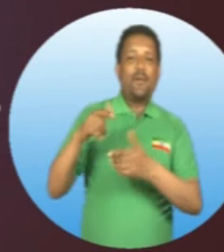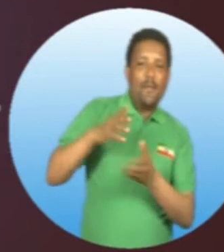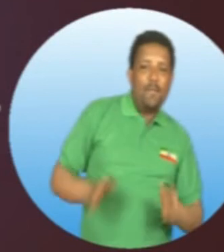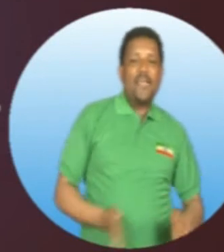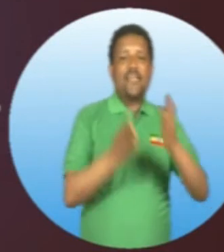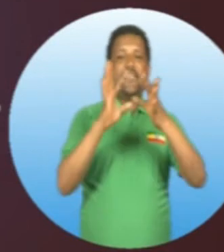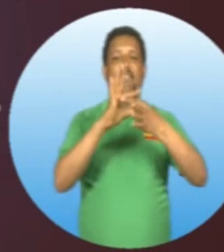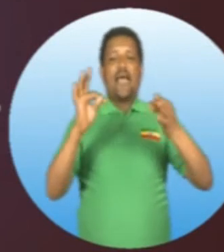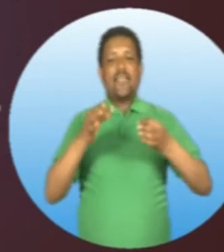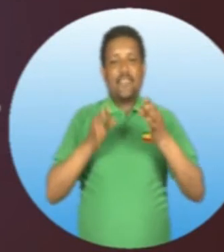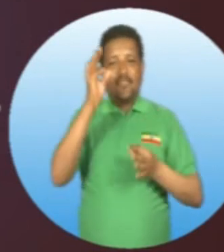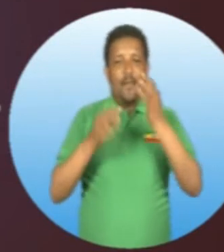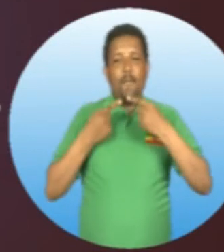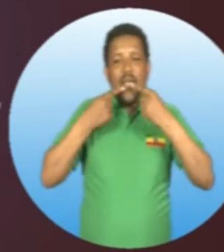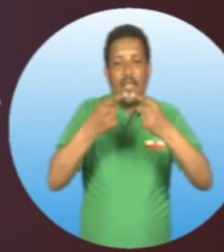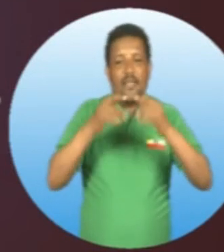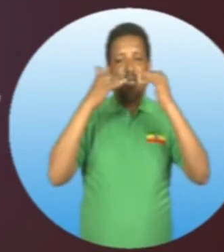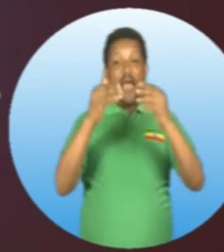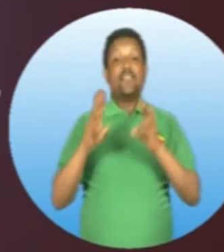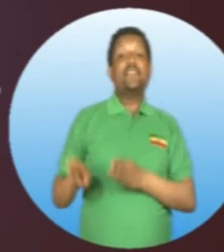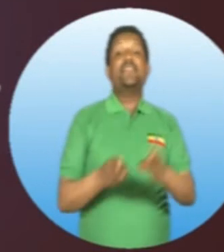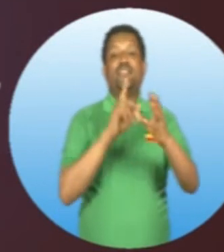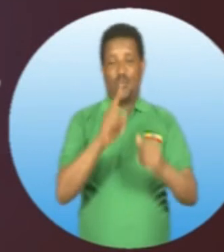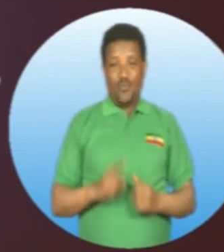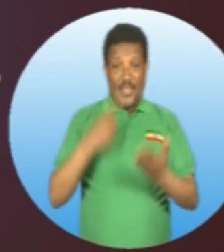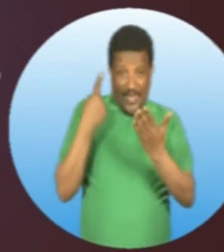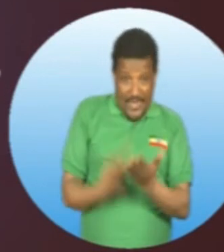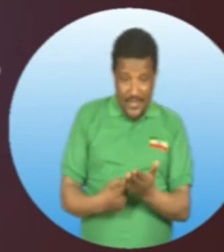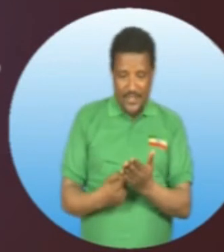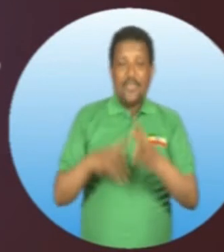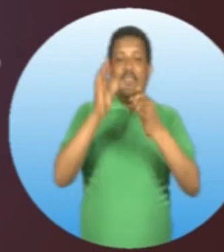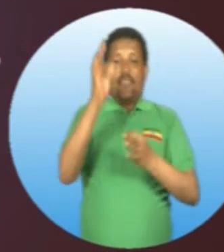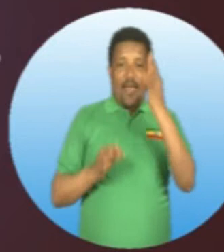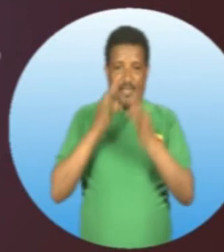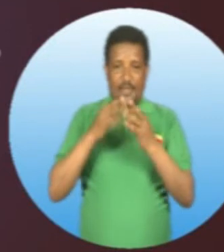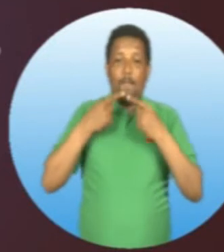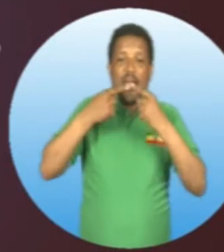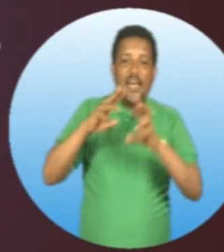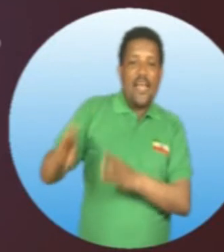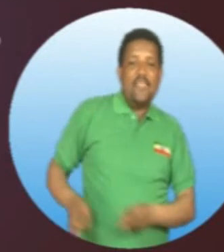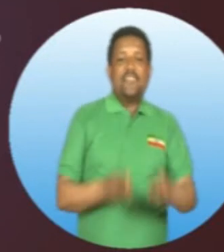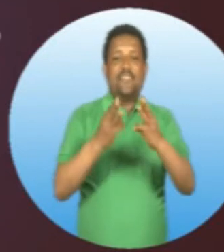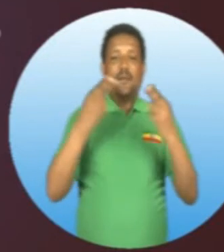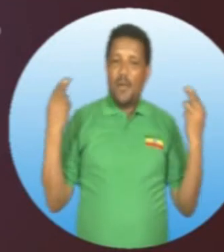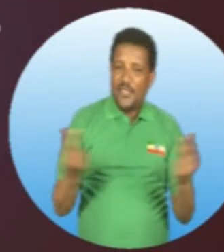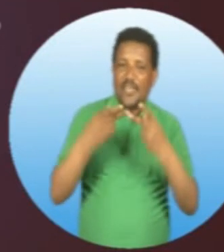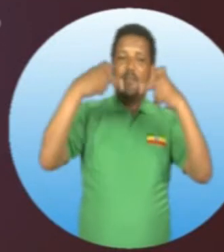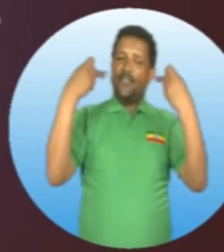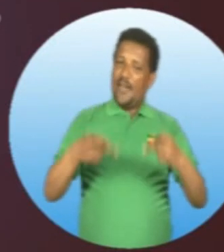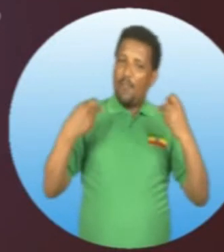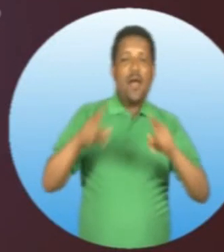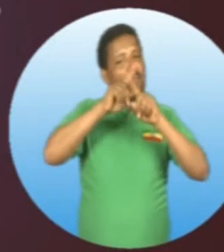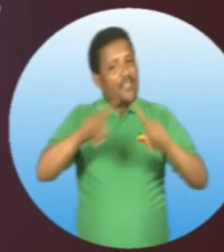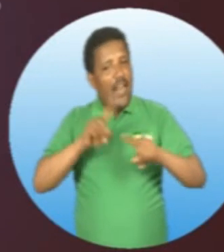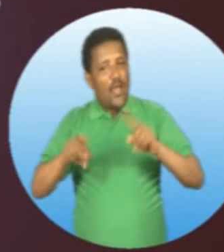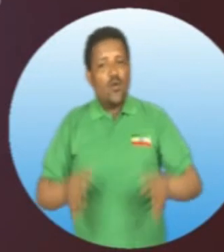በቀረበ መንገድ ታሪክ መንገር ያህል ስልት ነው። ይህንን የታሪክ መንገሪያ ስልት በመጠቀም ድራማ